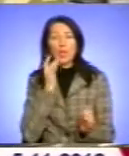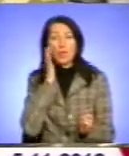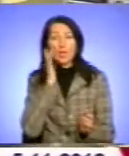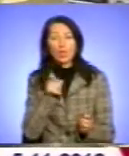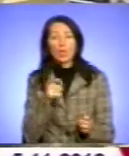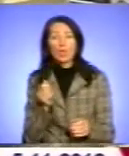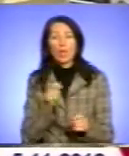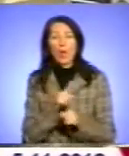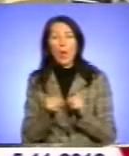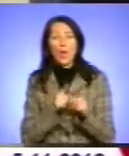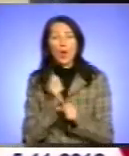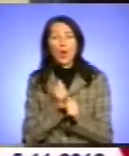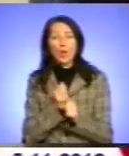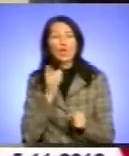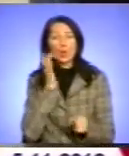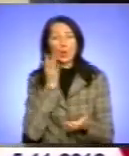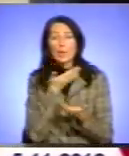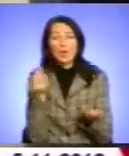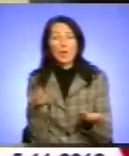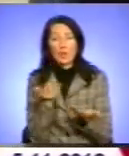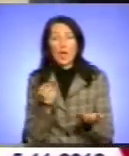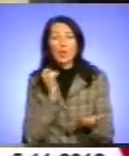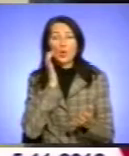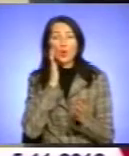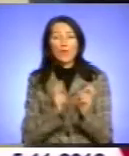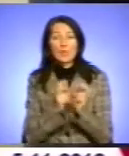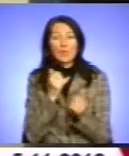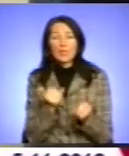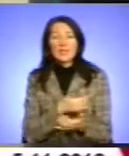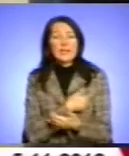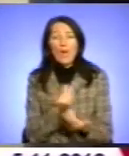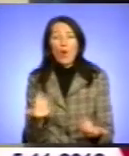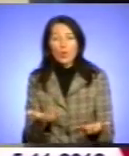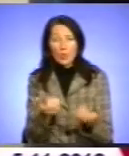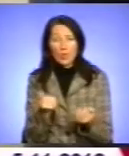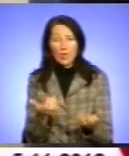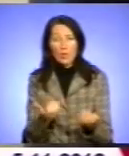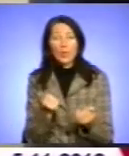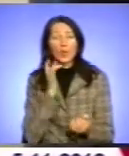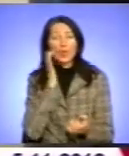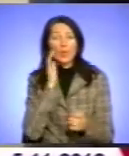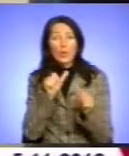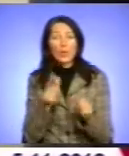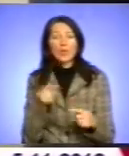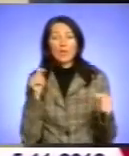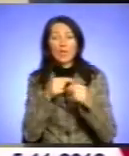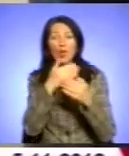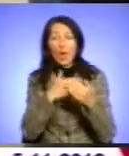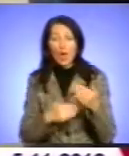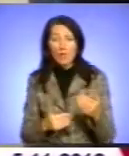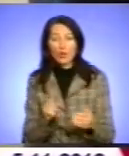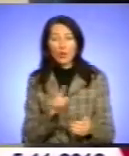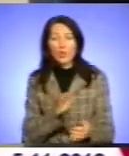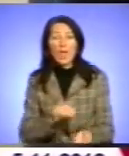на цукор немає де. Тут цукрові заводи зараз не хочуть приймати. Приймають цукровий буряк згідно графіків, і щоб